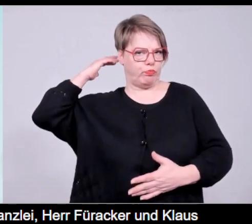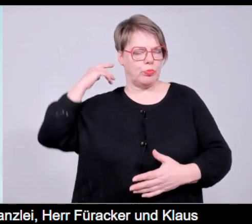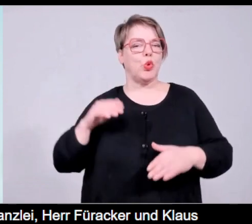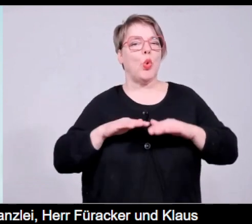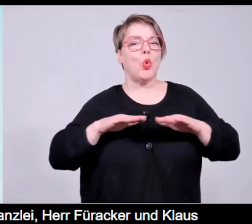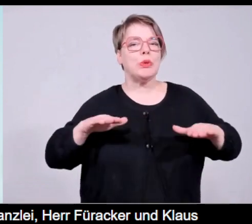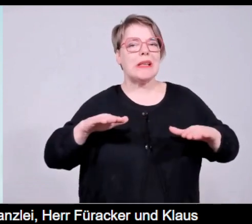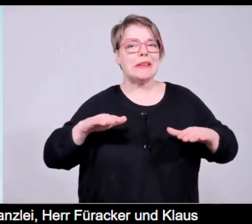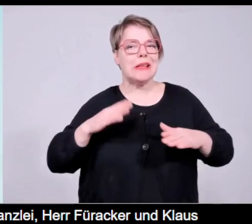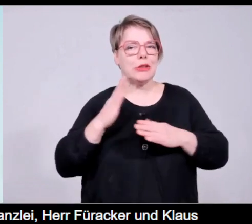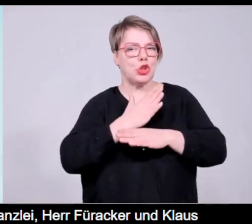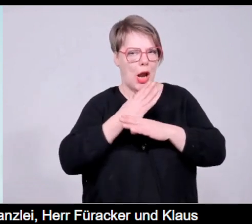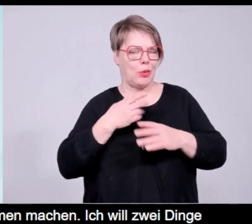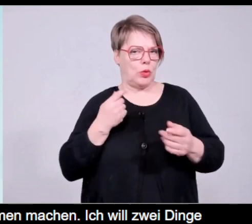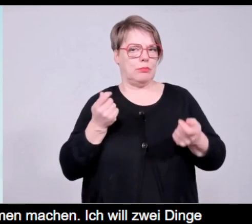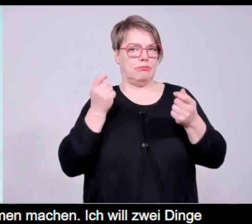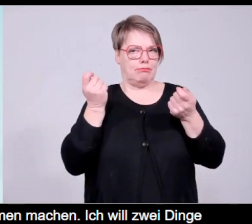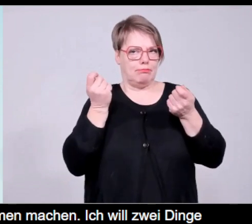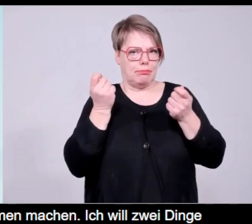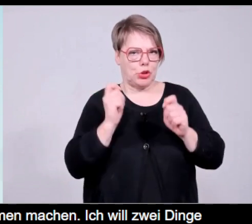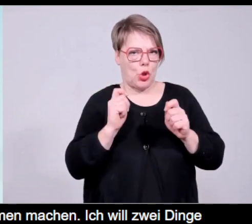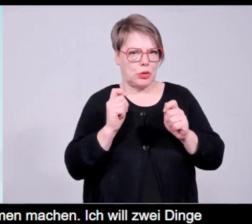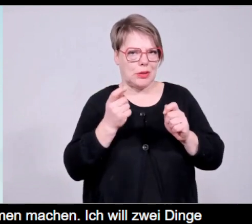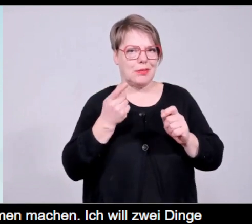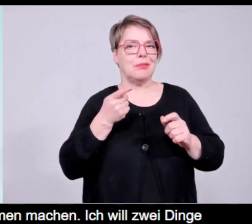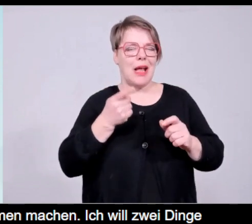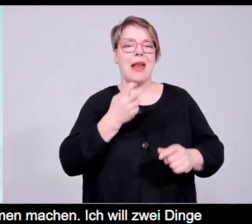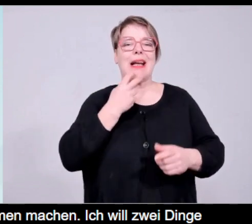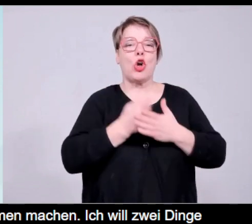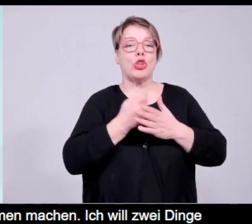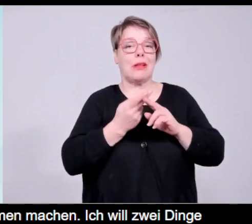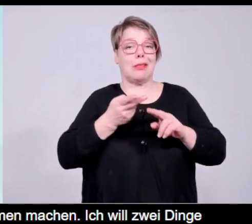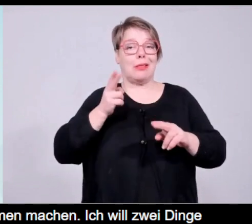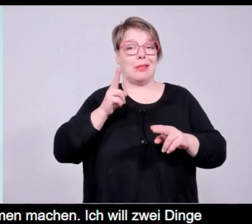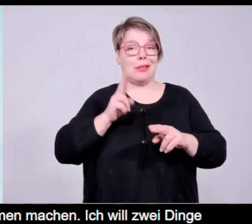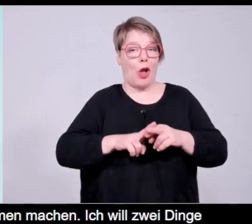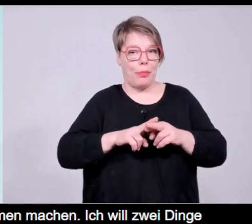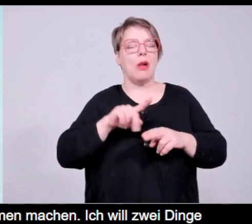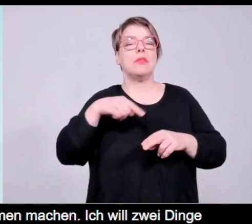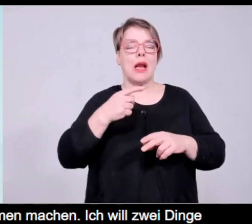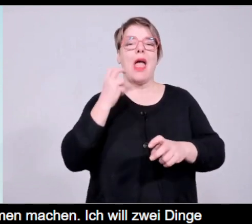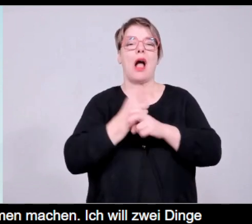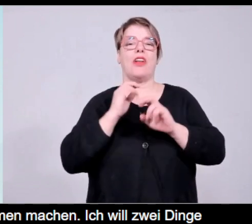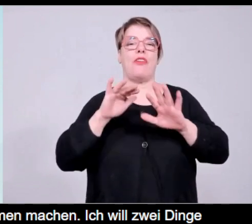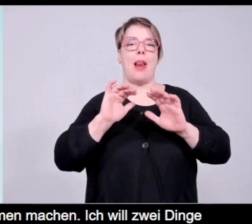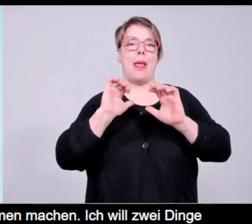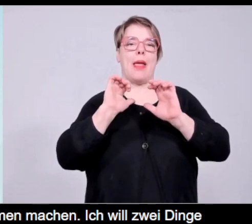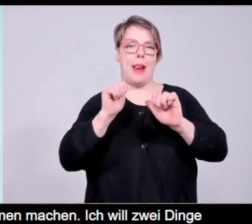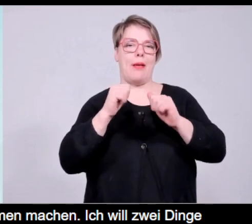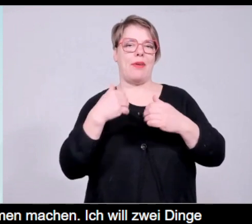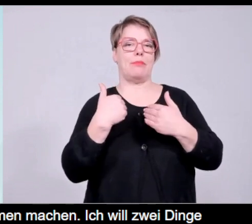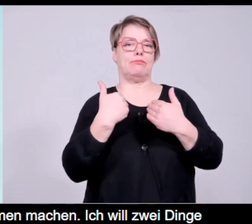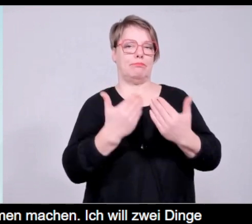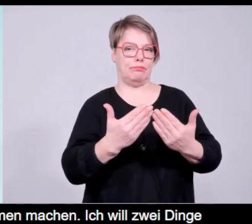beschlossen hat, nur die leitungsgebundenen Energieträger zu unterstützen,